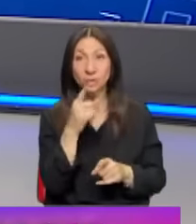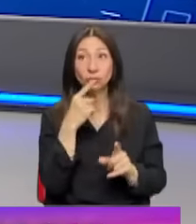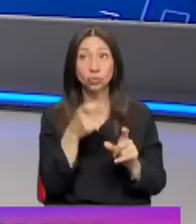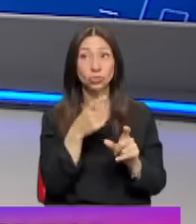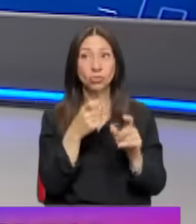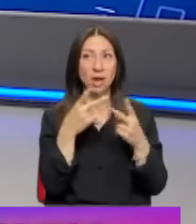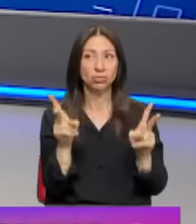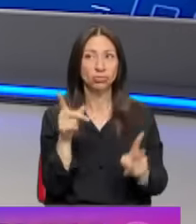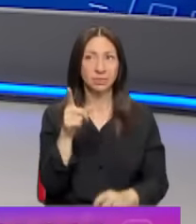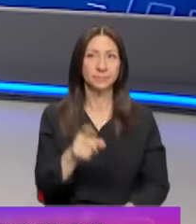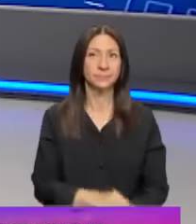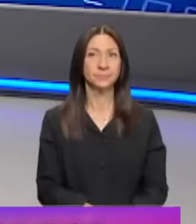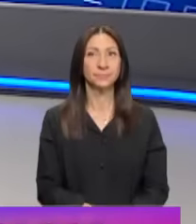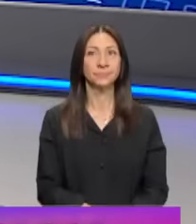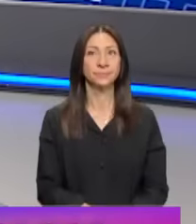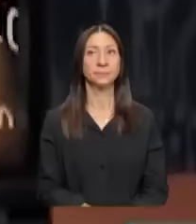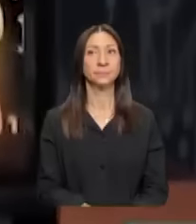Soruşturma açıldı.